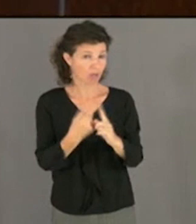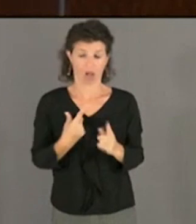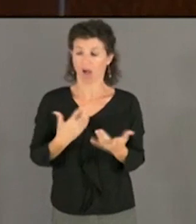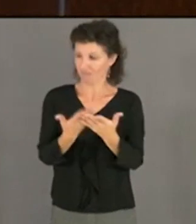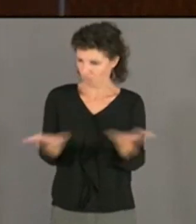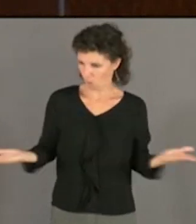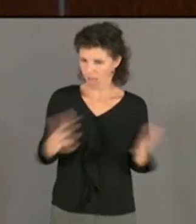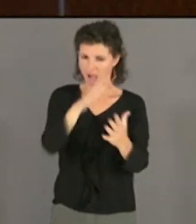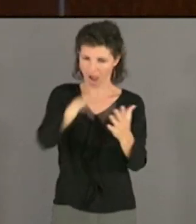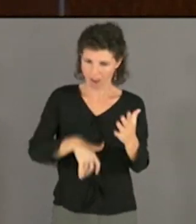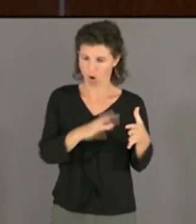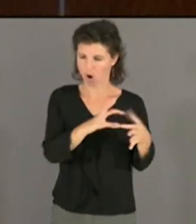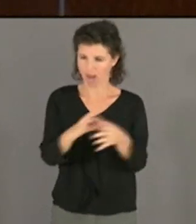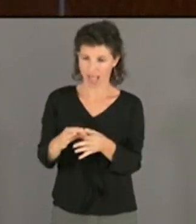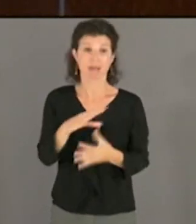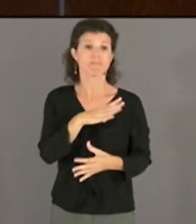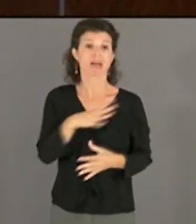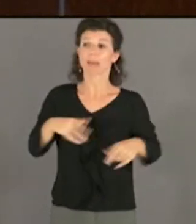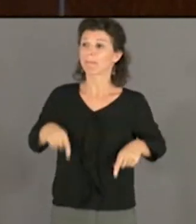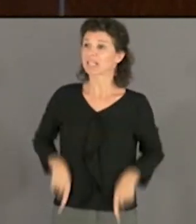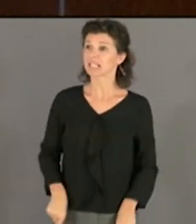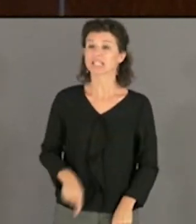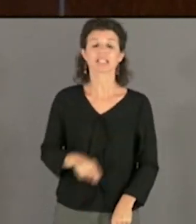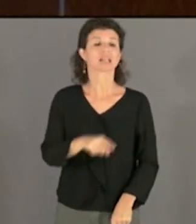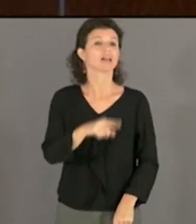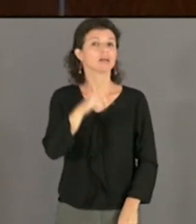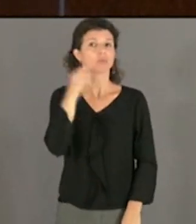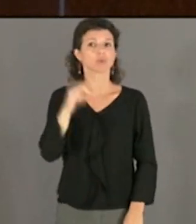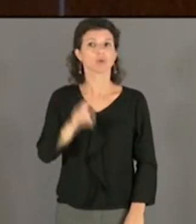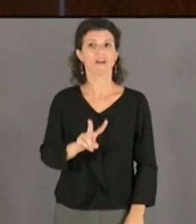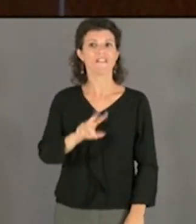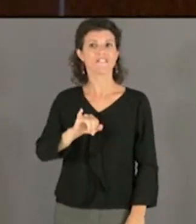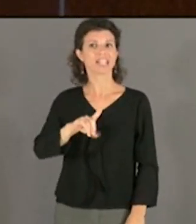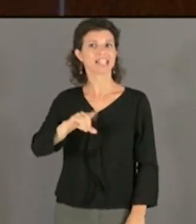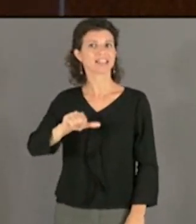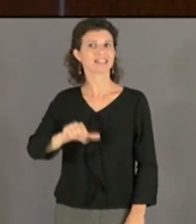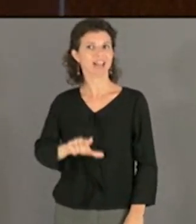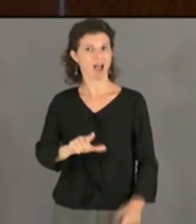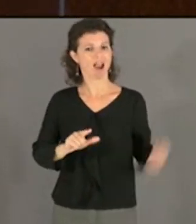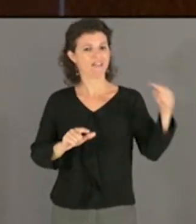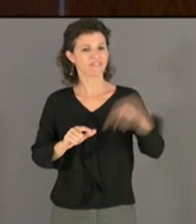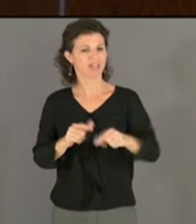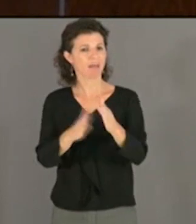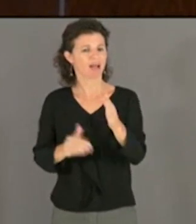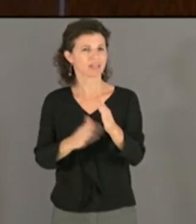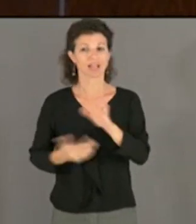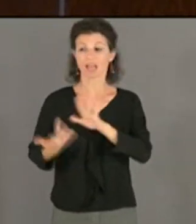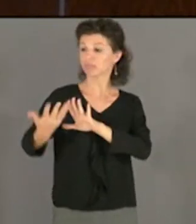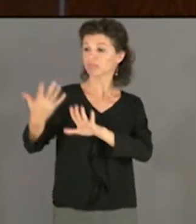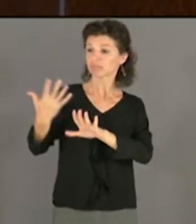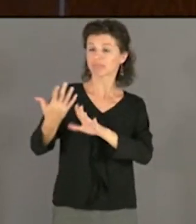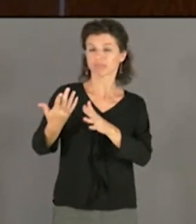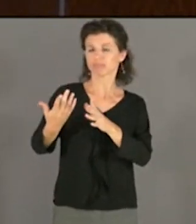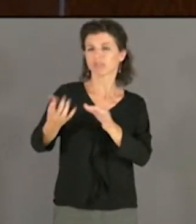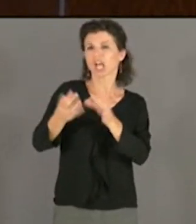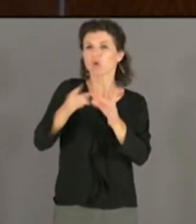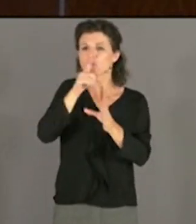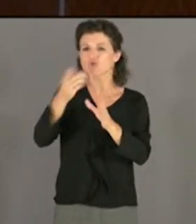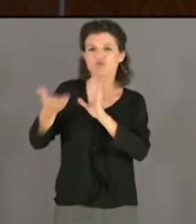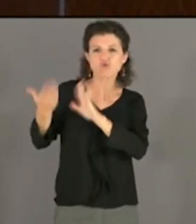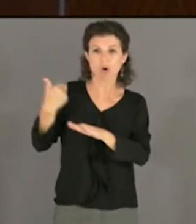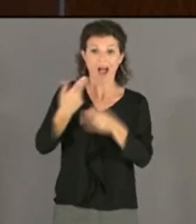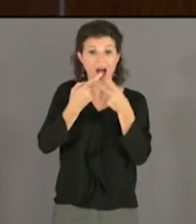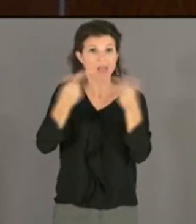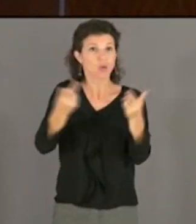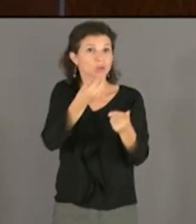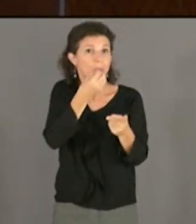ministre, Frédérique Vidal s'est rendu à Marseille il y a quelques jours pour annoncer une bonne nouvelle, dit-on, avec ces travaux